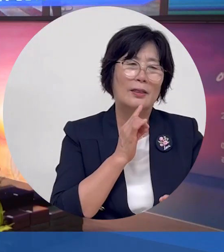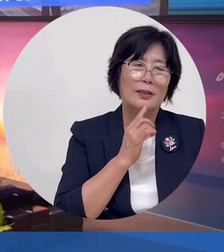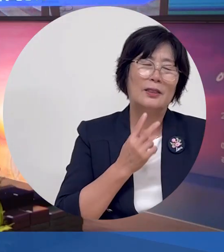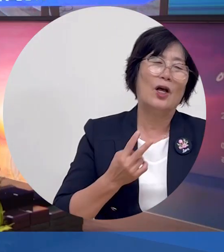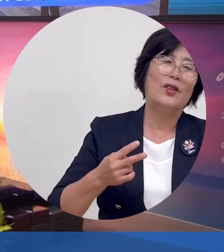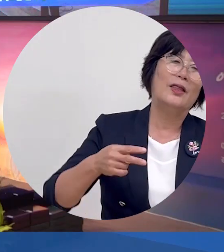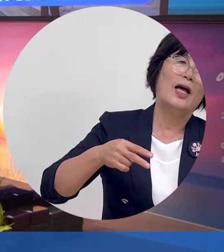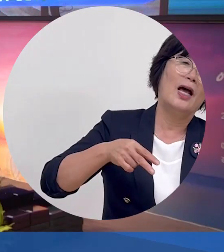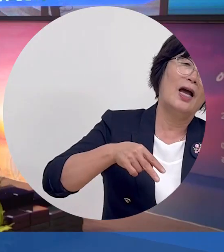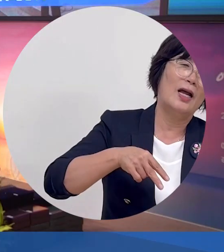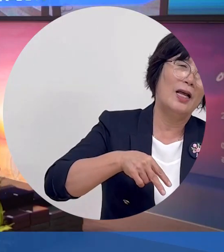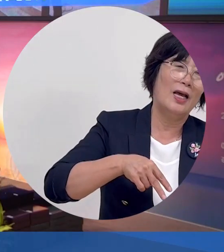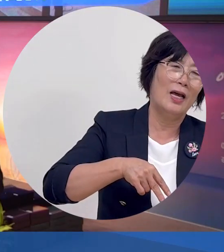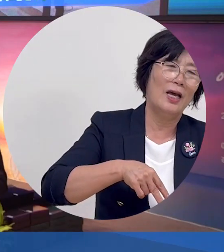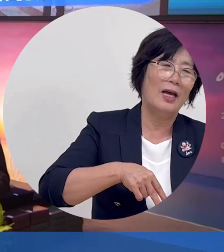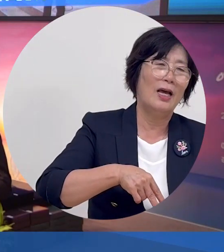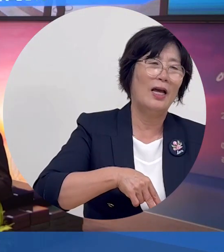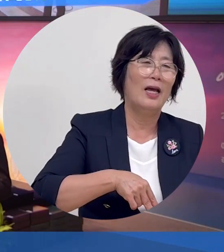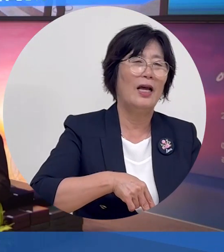은혜로만 선다네.